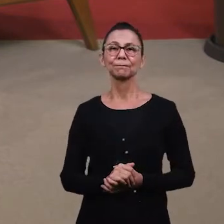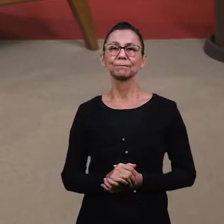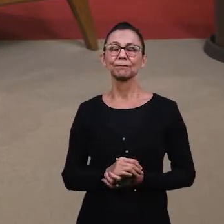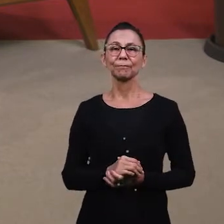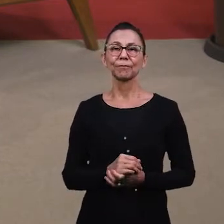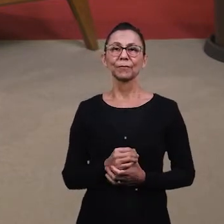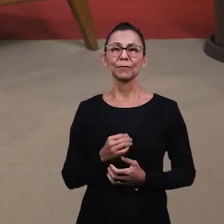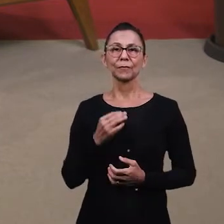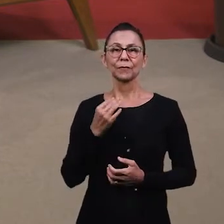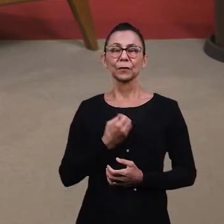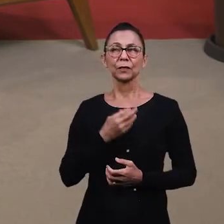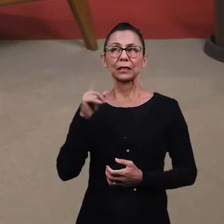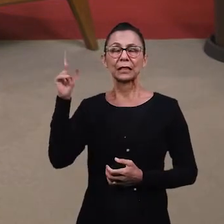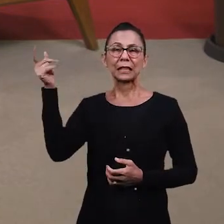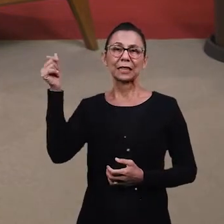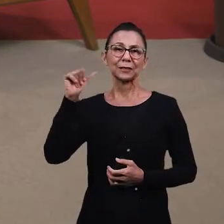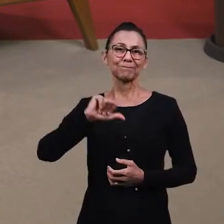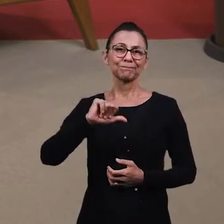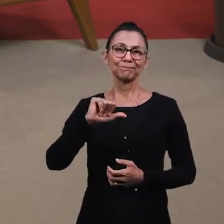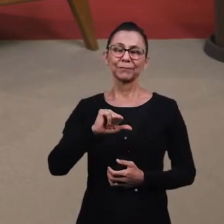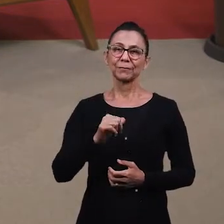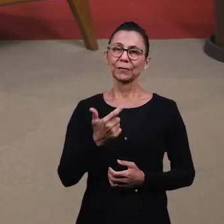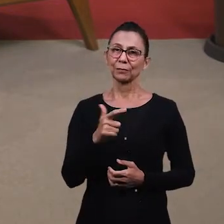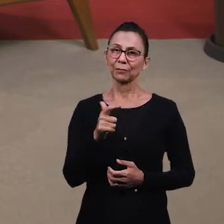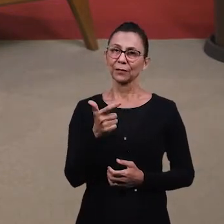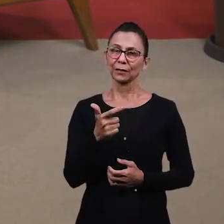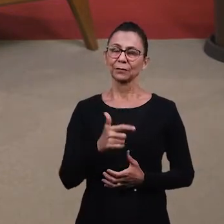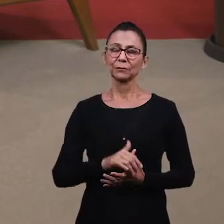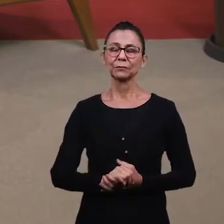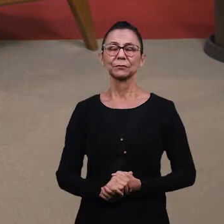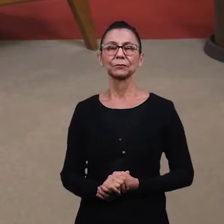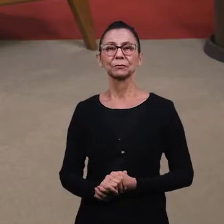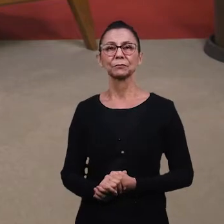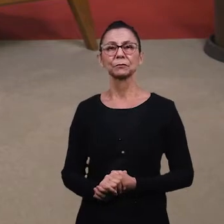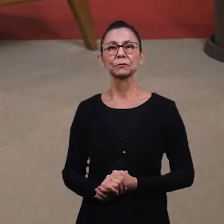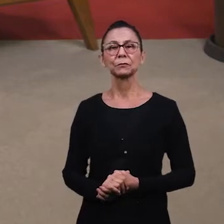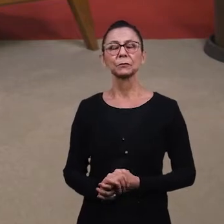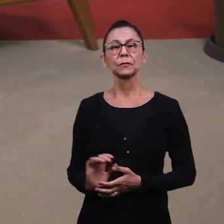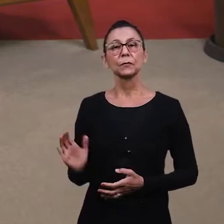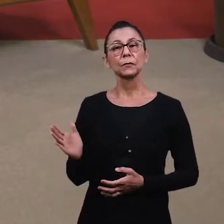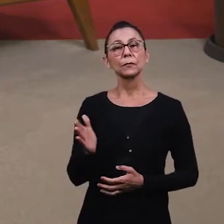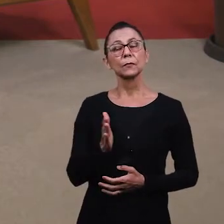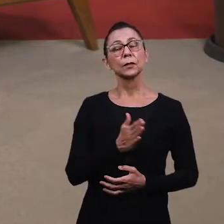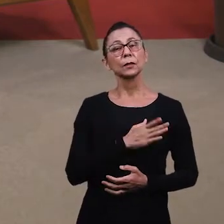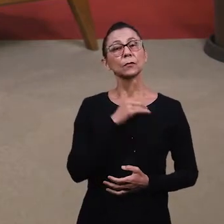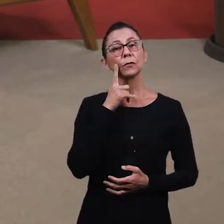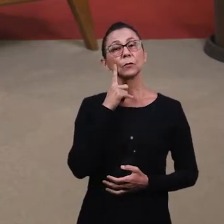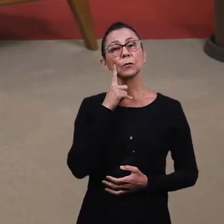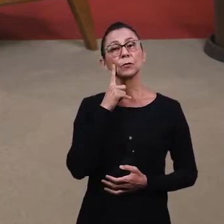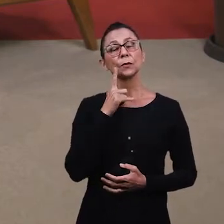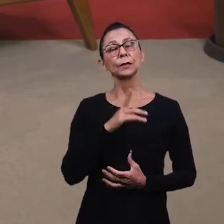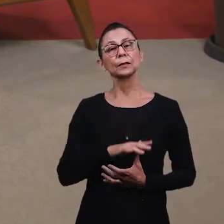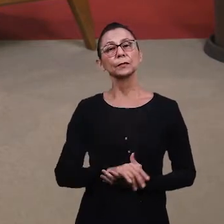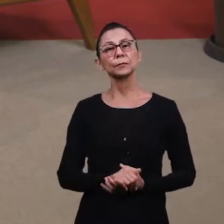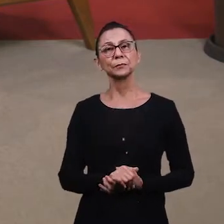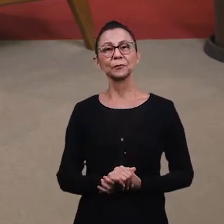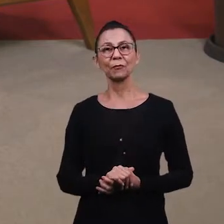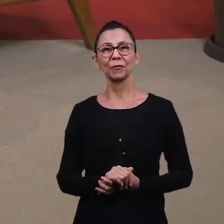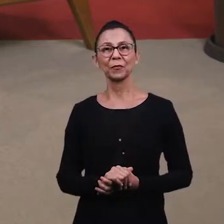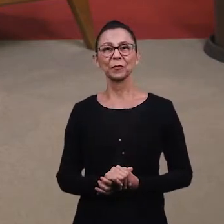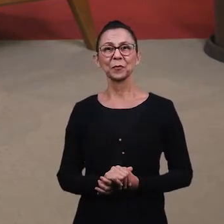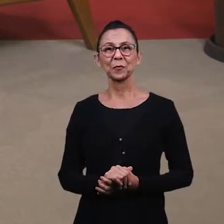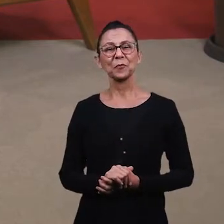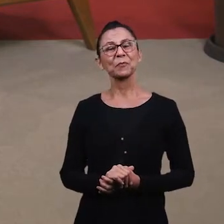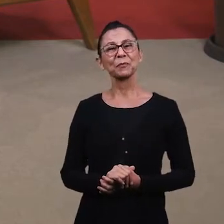vie éternelle. Et celui qui n'est pas prêt, il a un autre résultat de son expérience de vie éternelle. Très